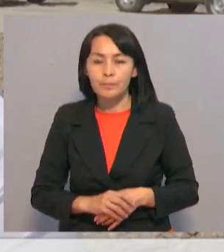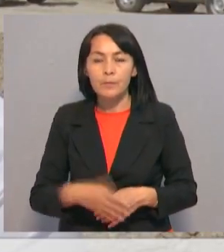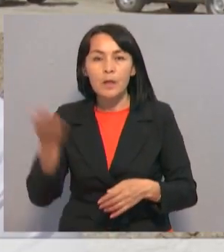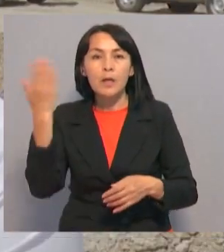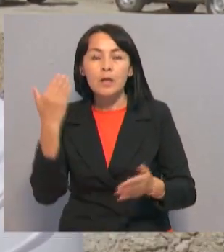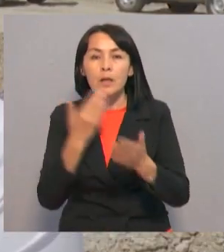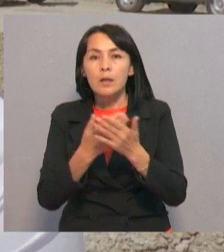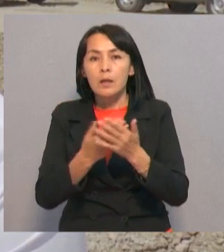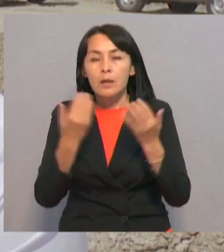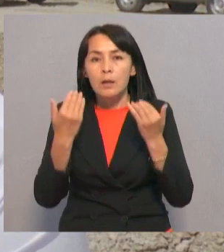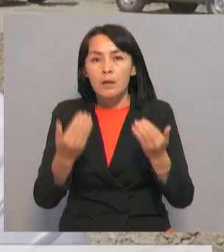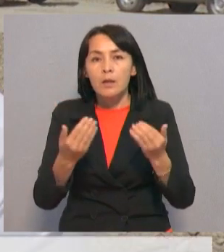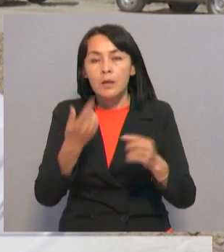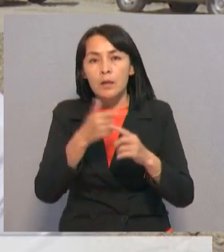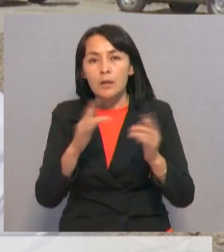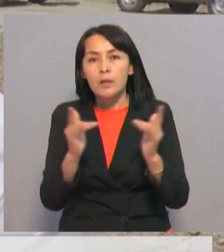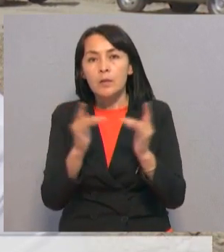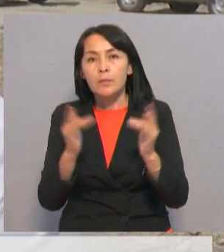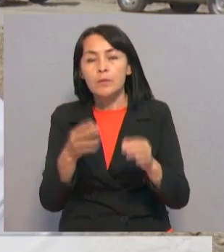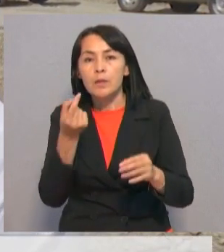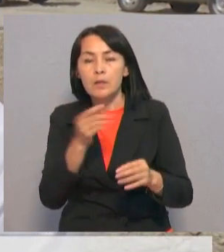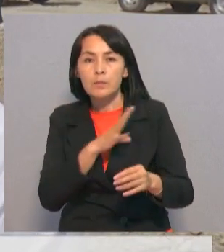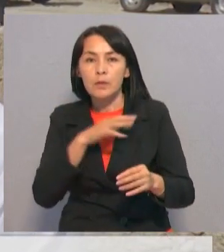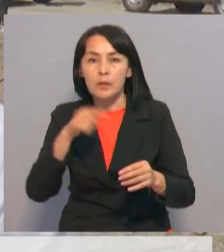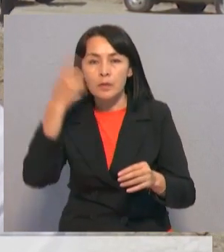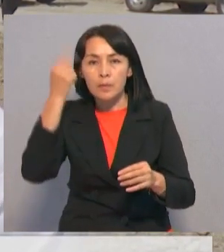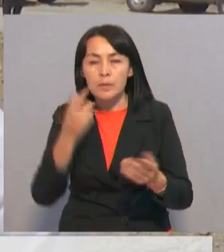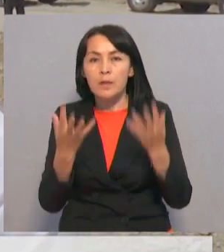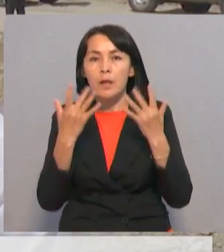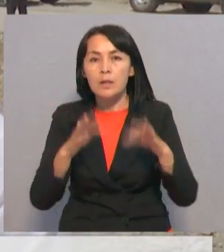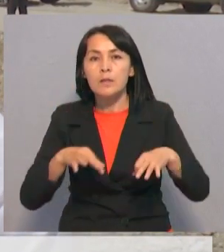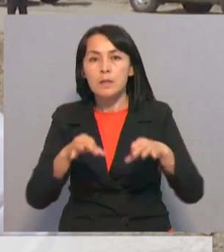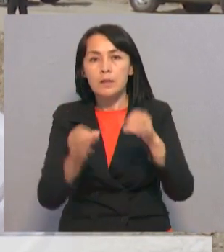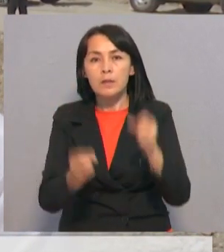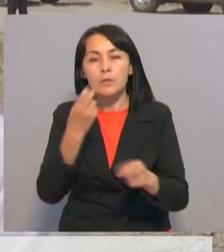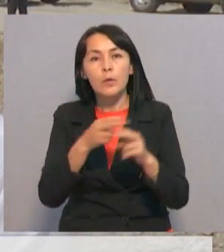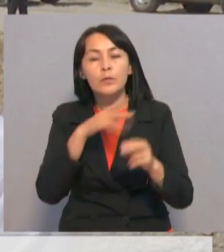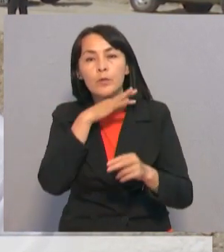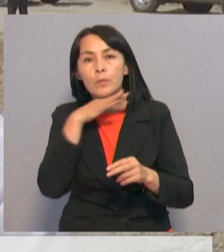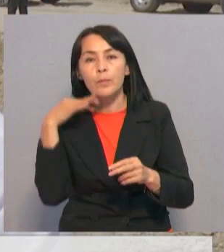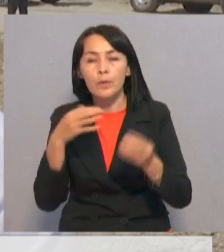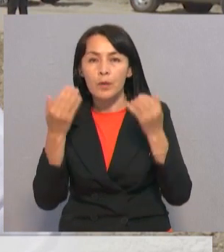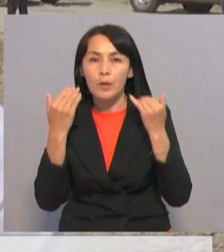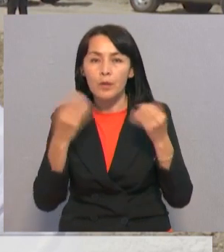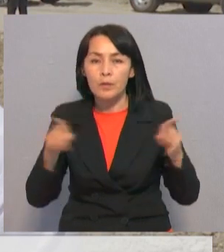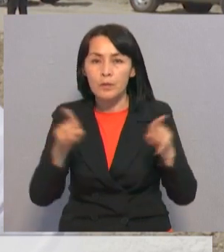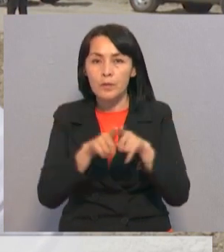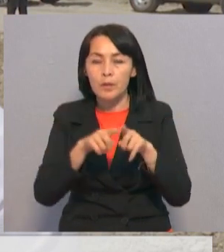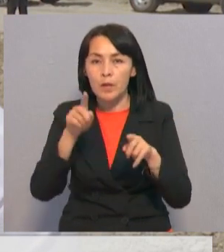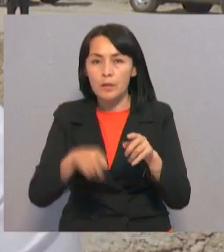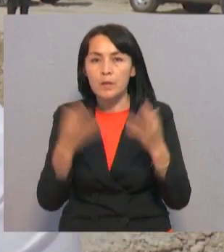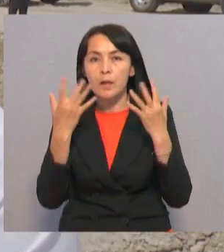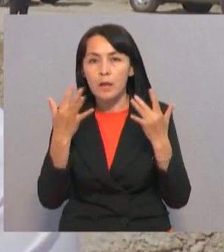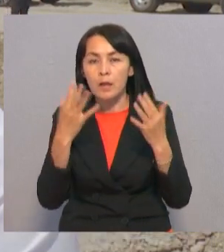Раньше, например, нагрузка на этот мост была меньше, а сейчас, как известно, количество транспортных средств увеличилось вдвое. Соответственно,